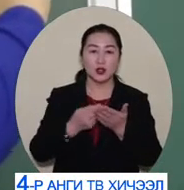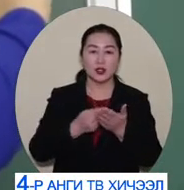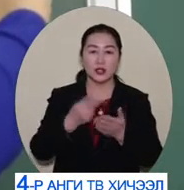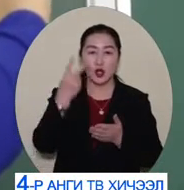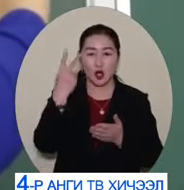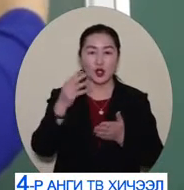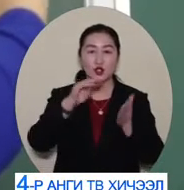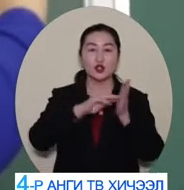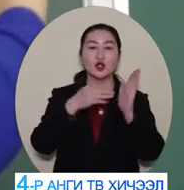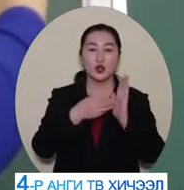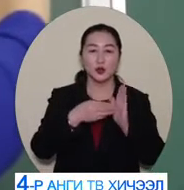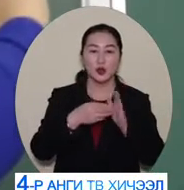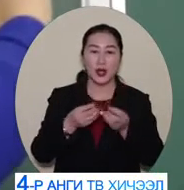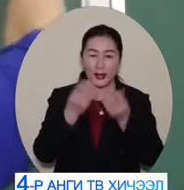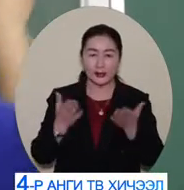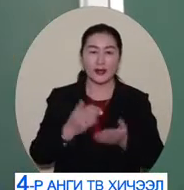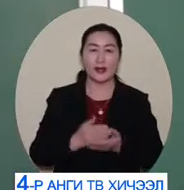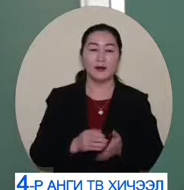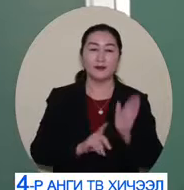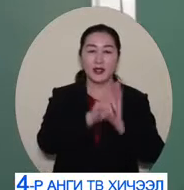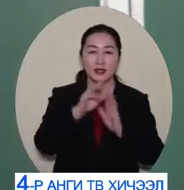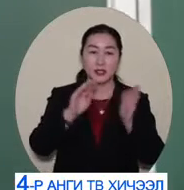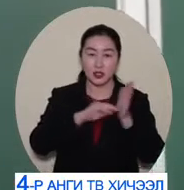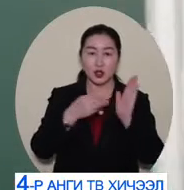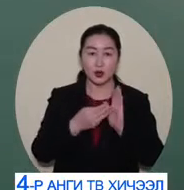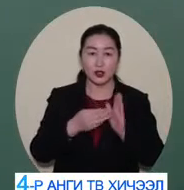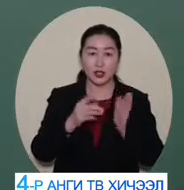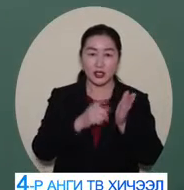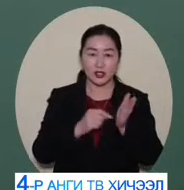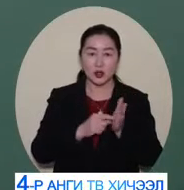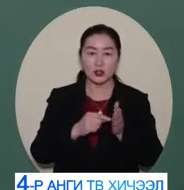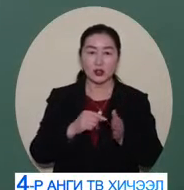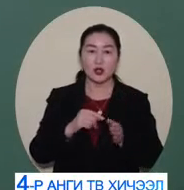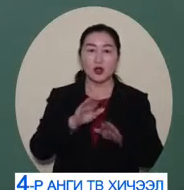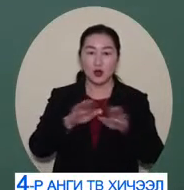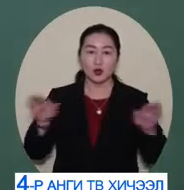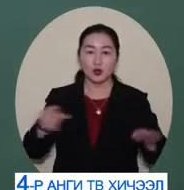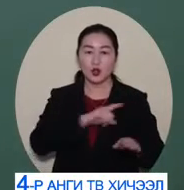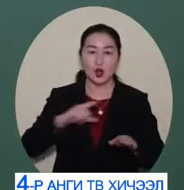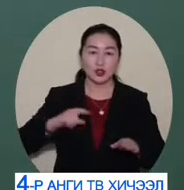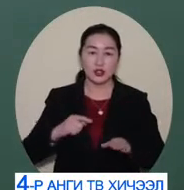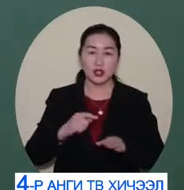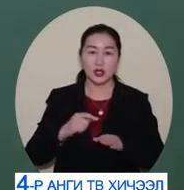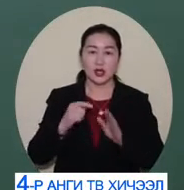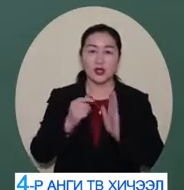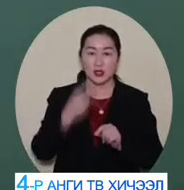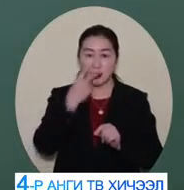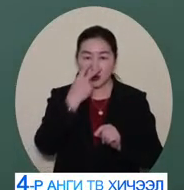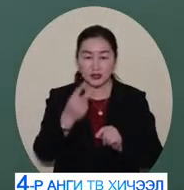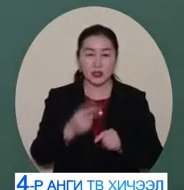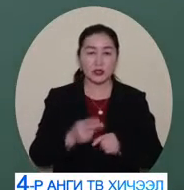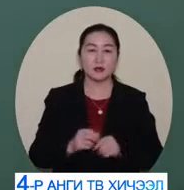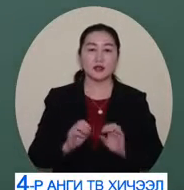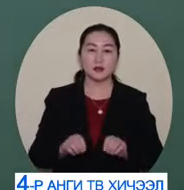зурга бодит хэмжээг нь багасгаад зурга зөв зургийг гэсэн юм. Хоёр төлөвлөгөө гаргалаа. За эхний төлөвлөгөөг хэрэгжүүлэхин тулд